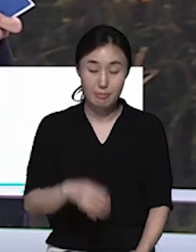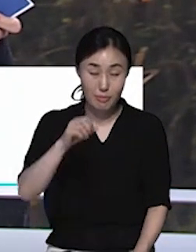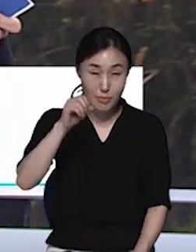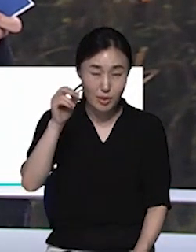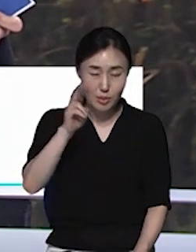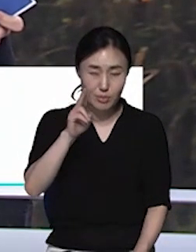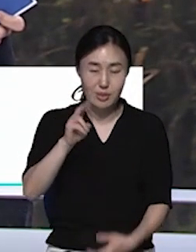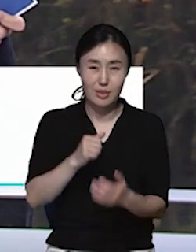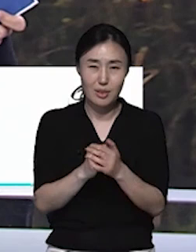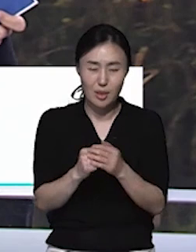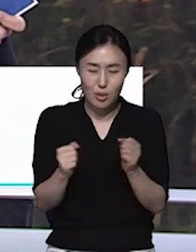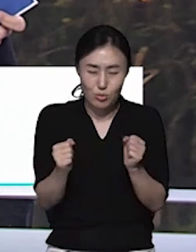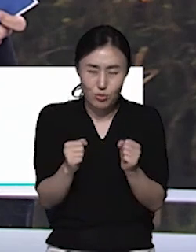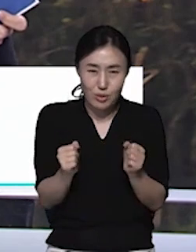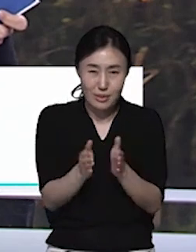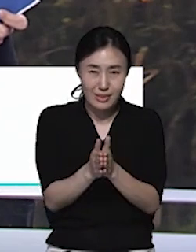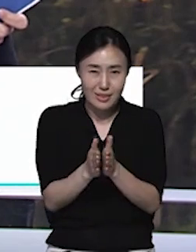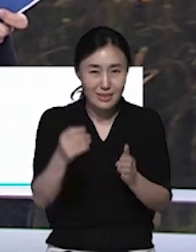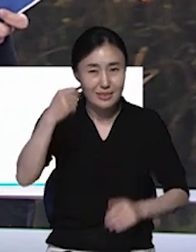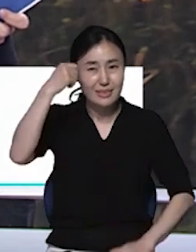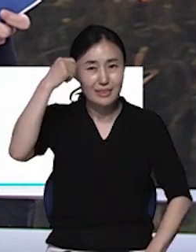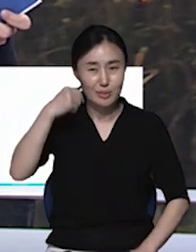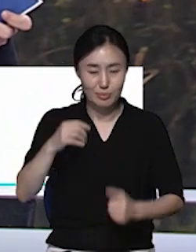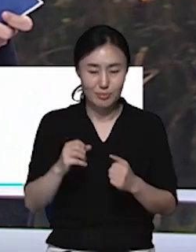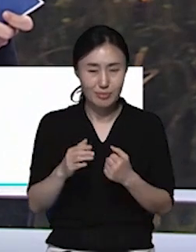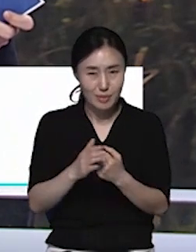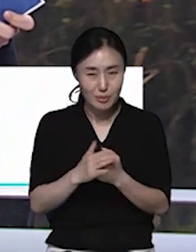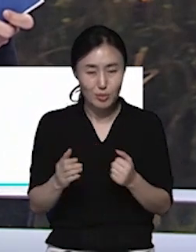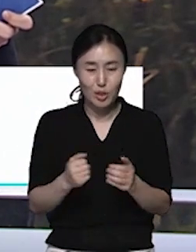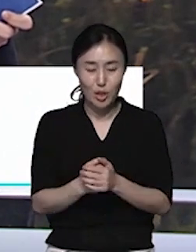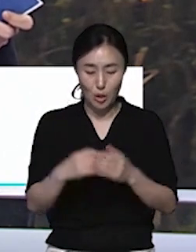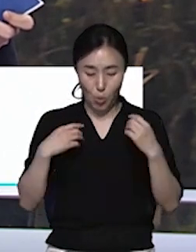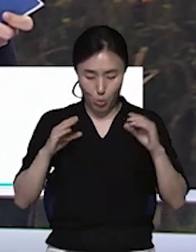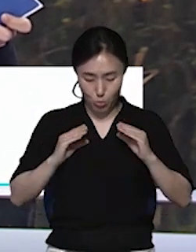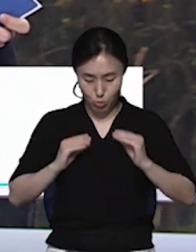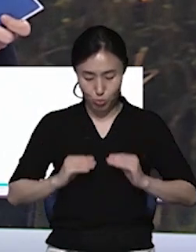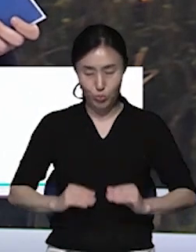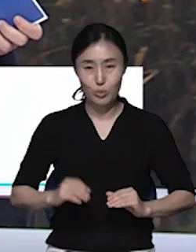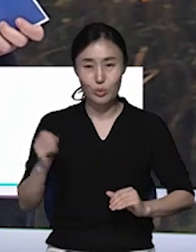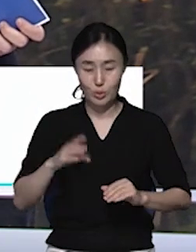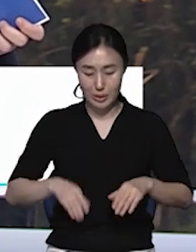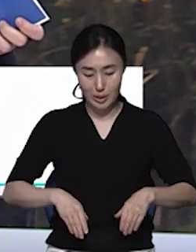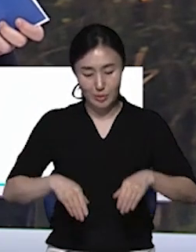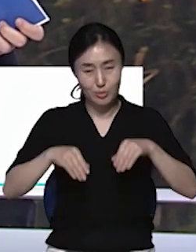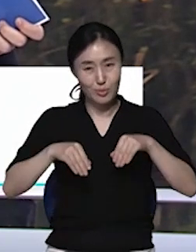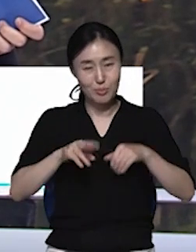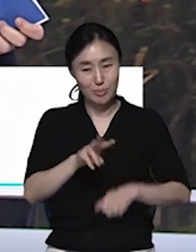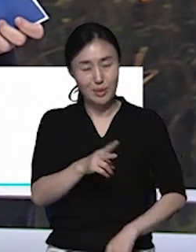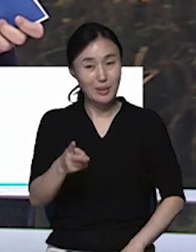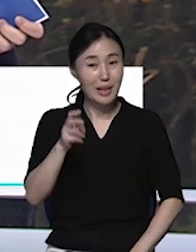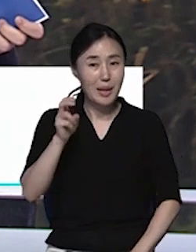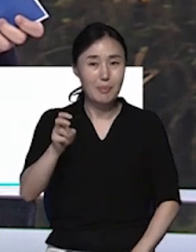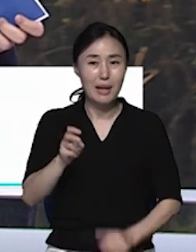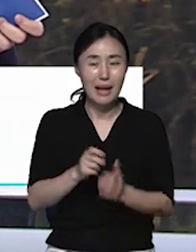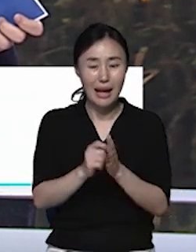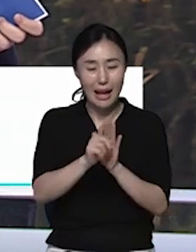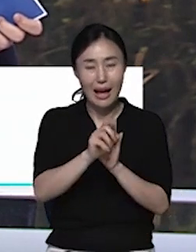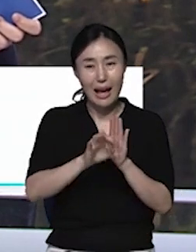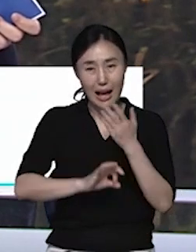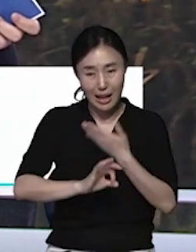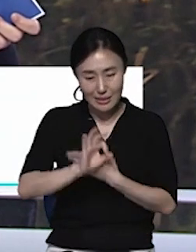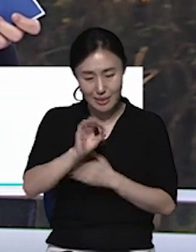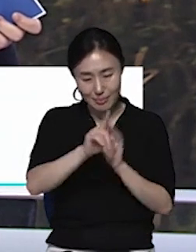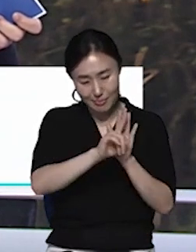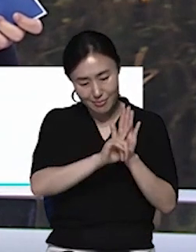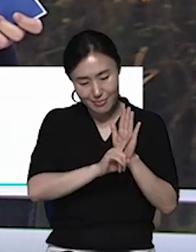갑자기 성큼 다가온 초겨울 날씨에 두터운 옷과 이불 꺼내신 분들 많으실 텐데요. 오늘 아침 기온이 12도 안팎까지